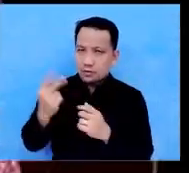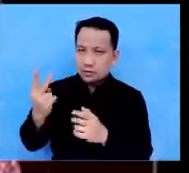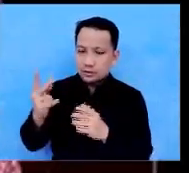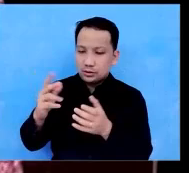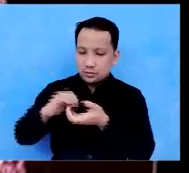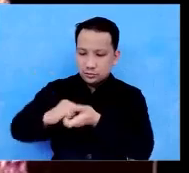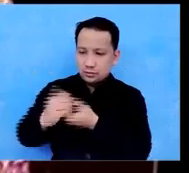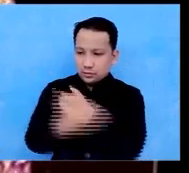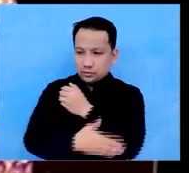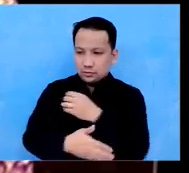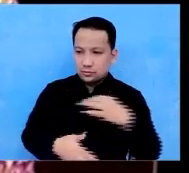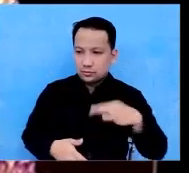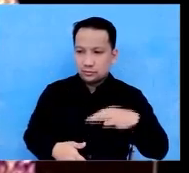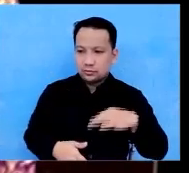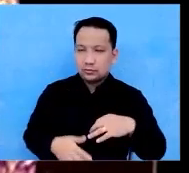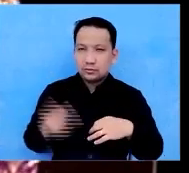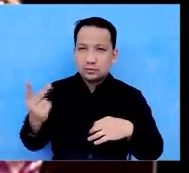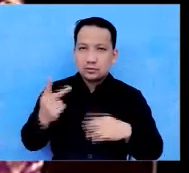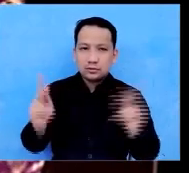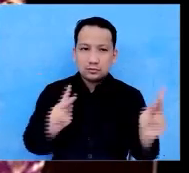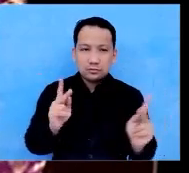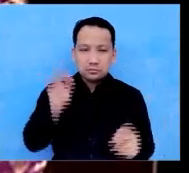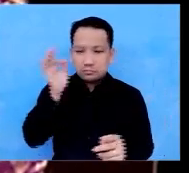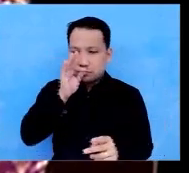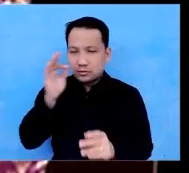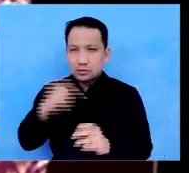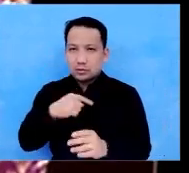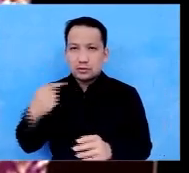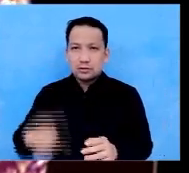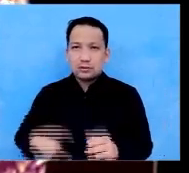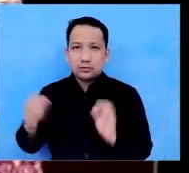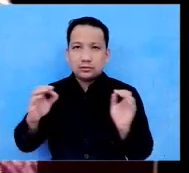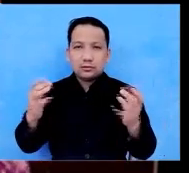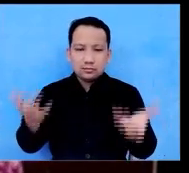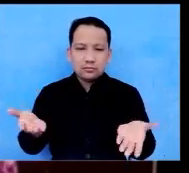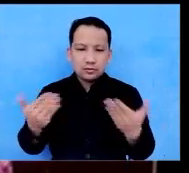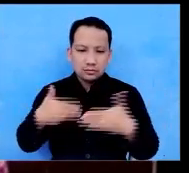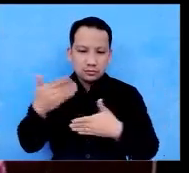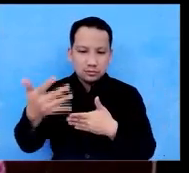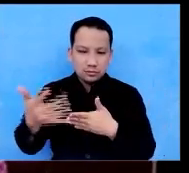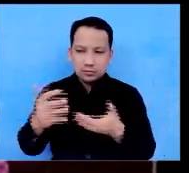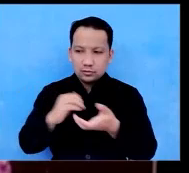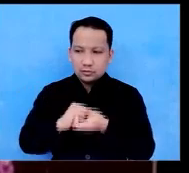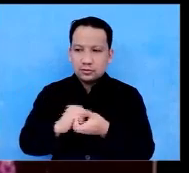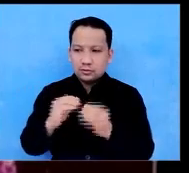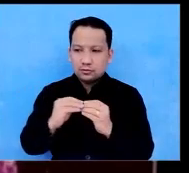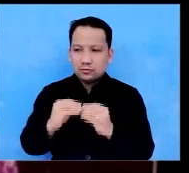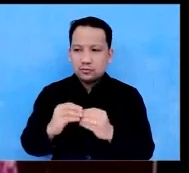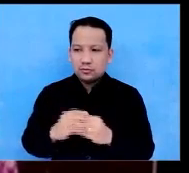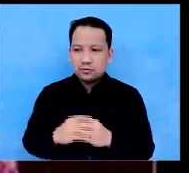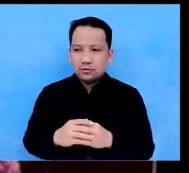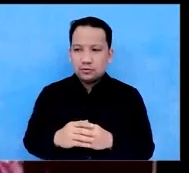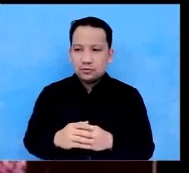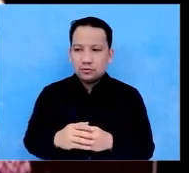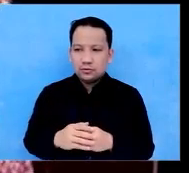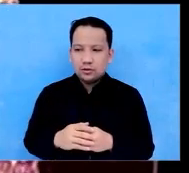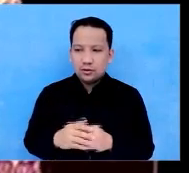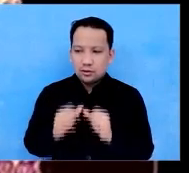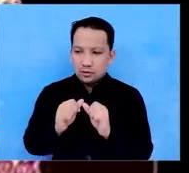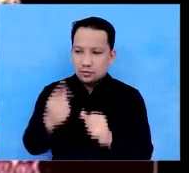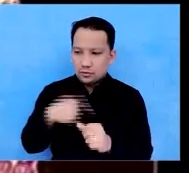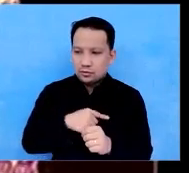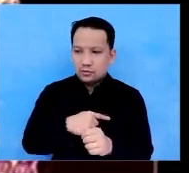benefit. In the coming year, let us take action to implement the consensus reached by our